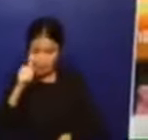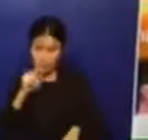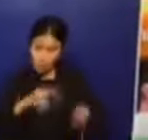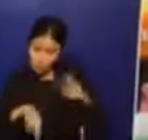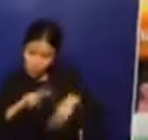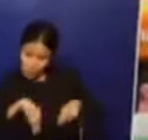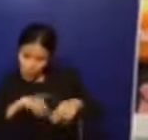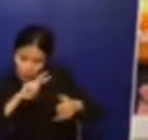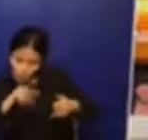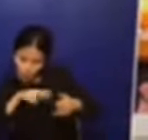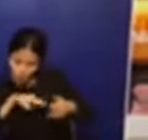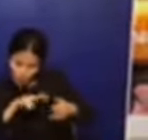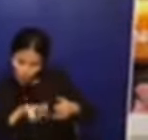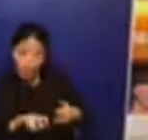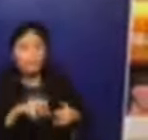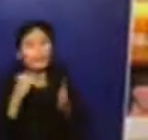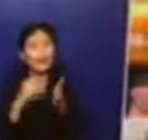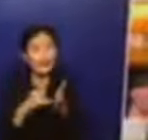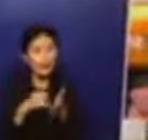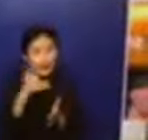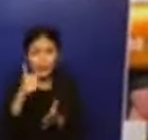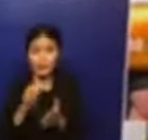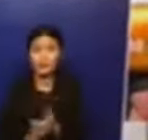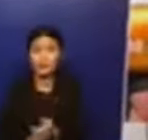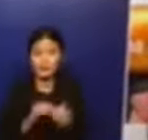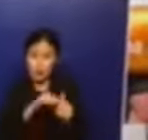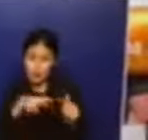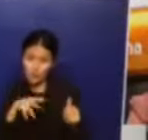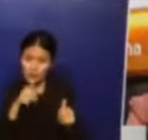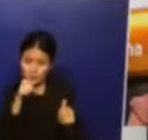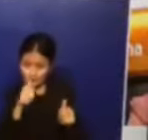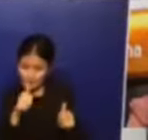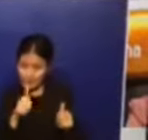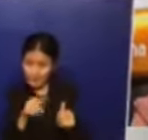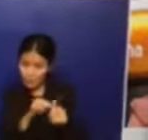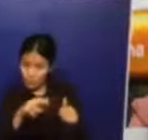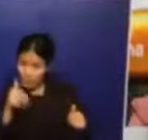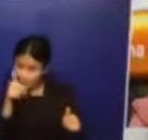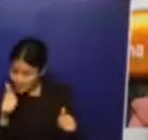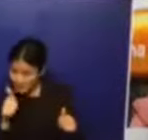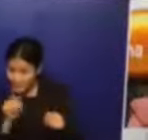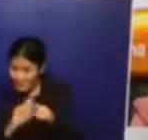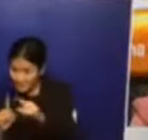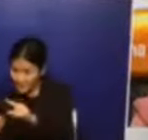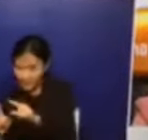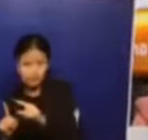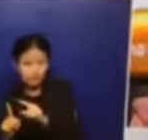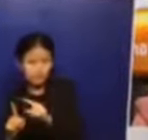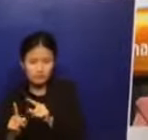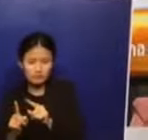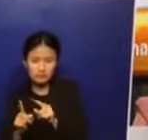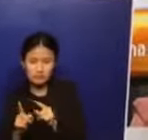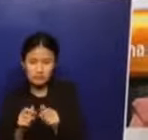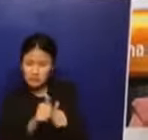คะซึ่งคุณสมบัติของผู้นำที่ดีทั้งหมดนี้ไม่ได้มีอยู่ในตัวพลเอกประยุทธ์จันทร์โอชาเล